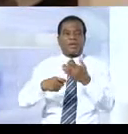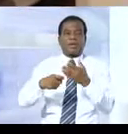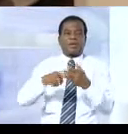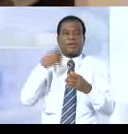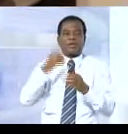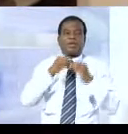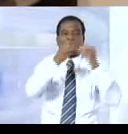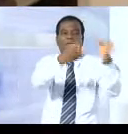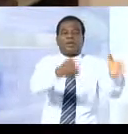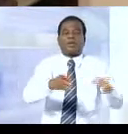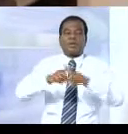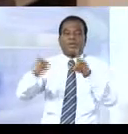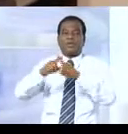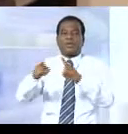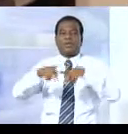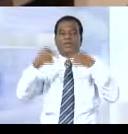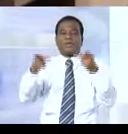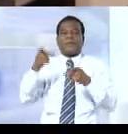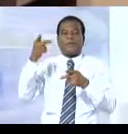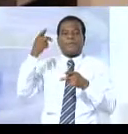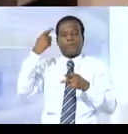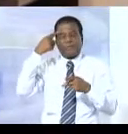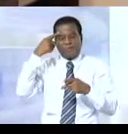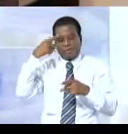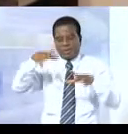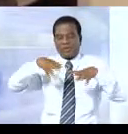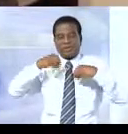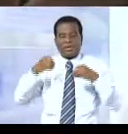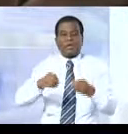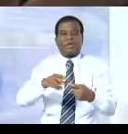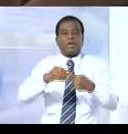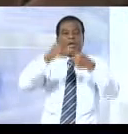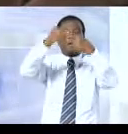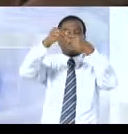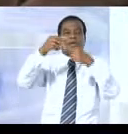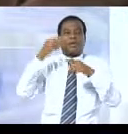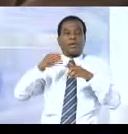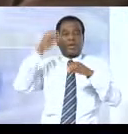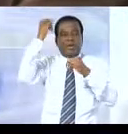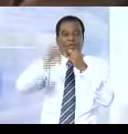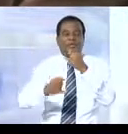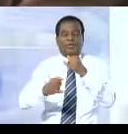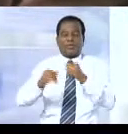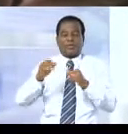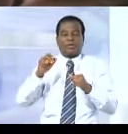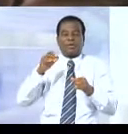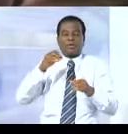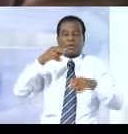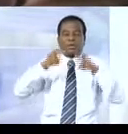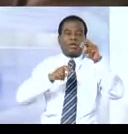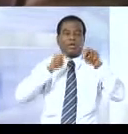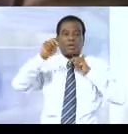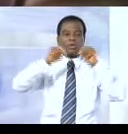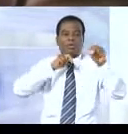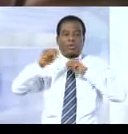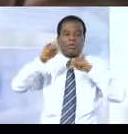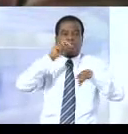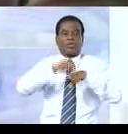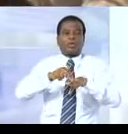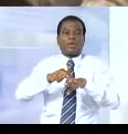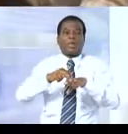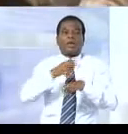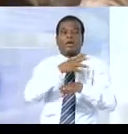sera soumis aux différents États pour adoption est essentiel à la conclusion des négociations en cours des accords de partenariat économique